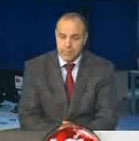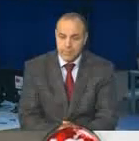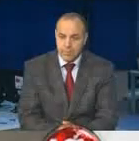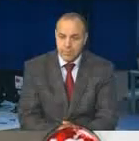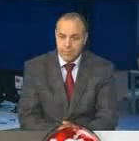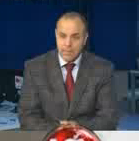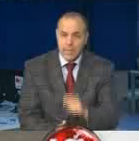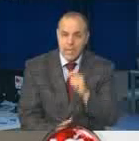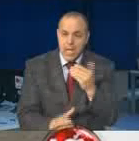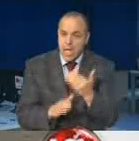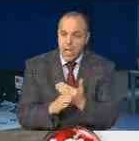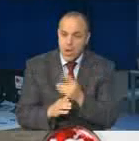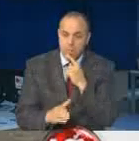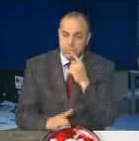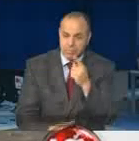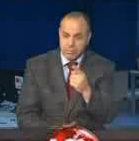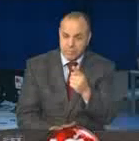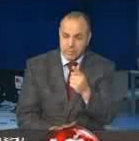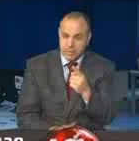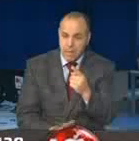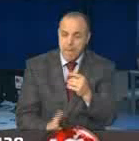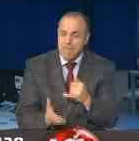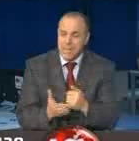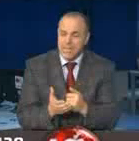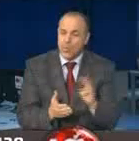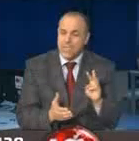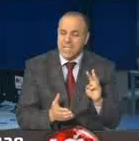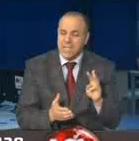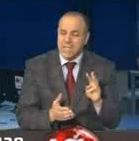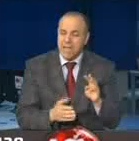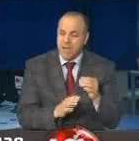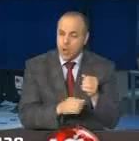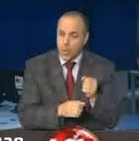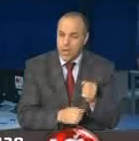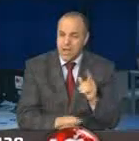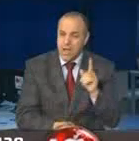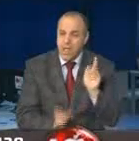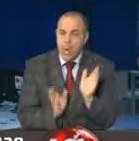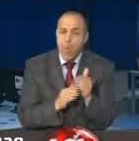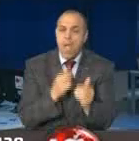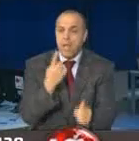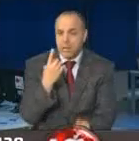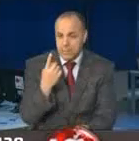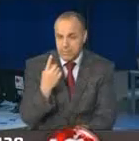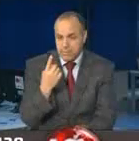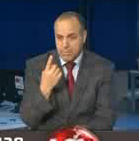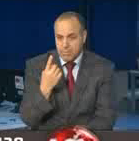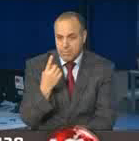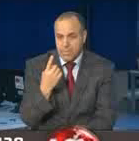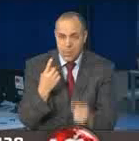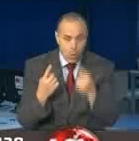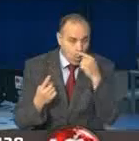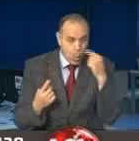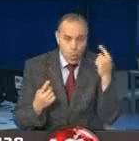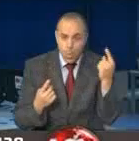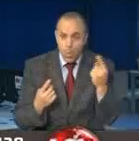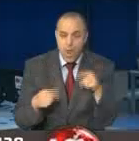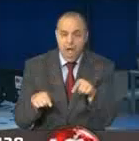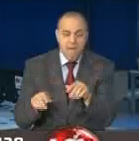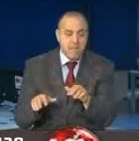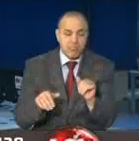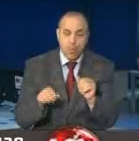لم يبقى في مدرسة راس العيثة بمعتمدية الوسلاتية إلا قسم واحد يرتاده جميع